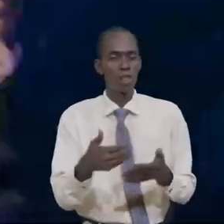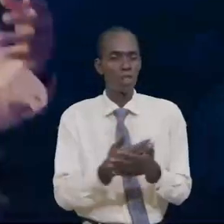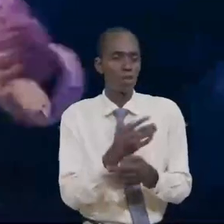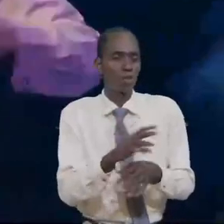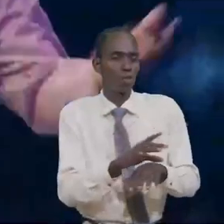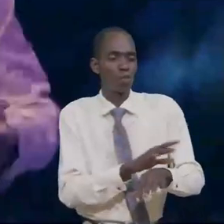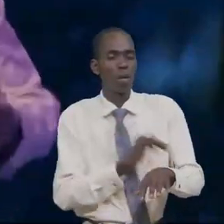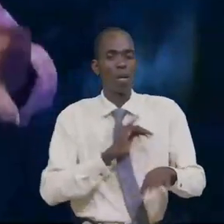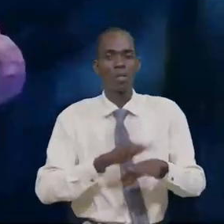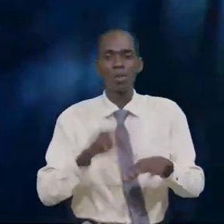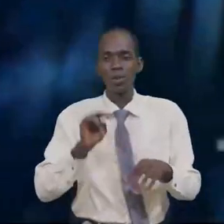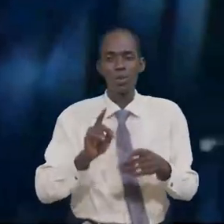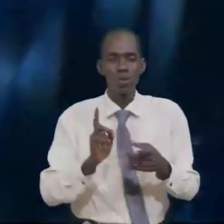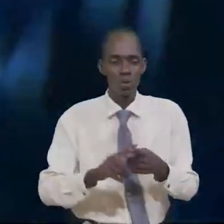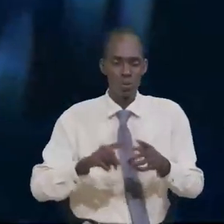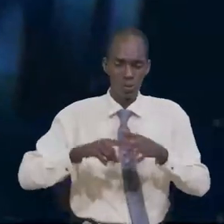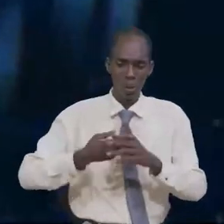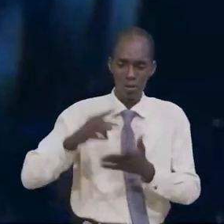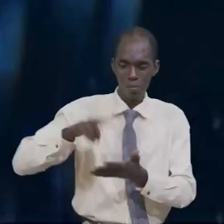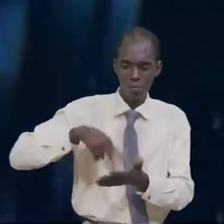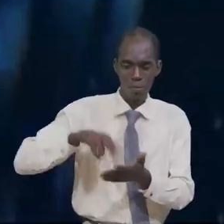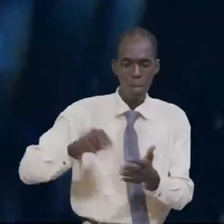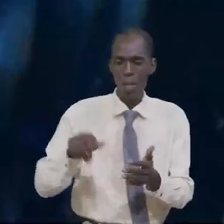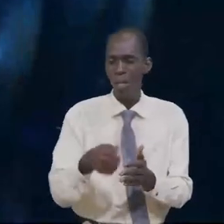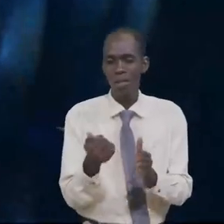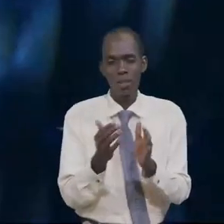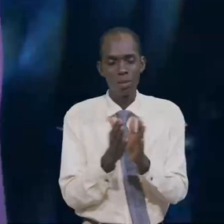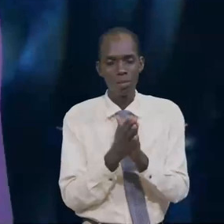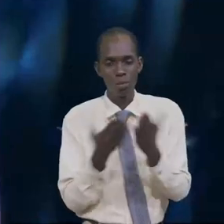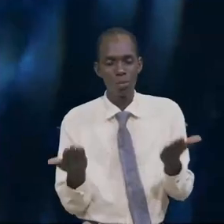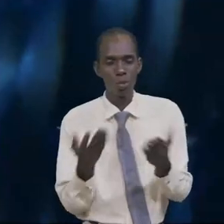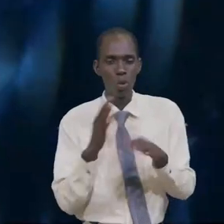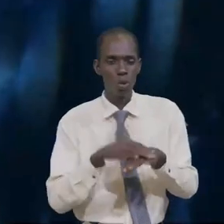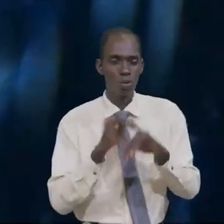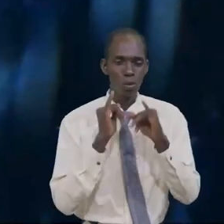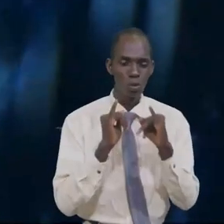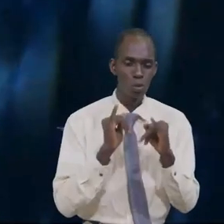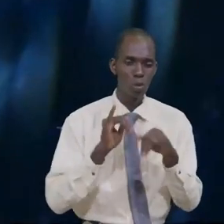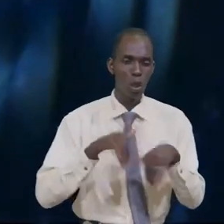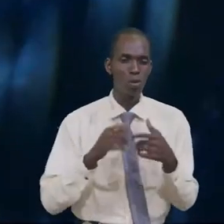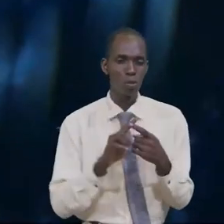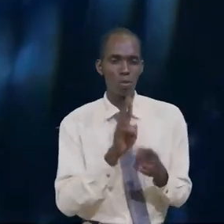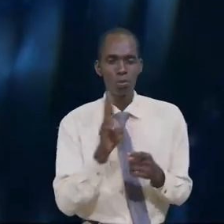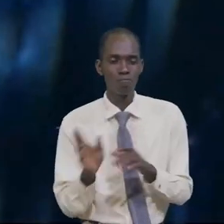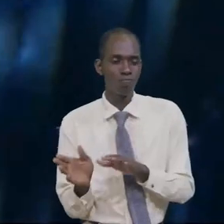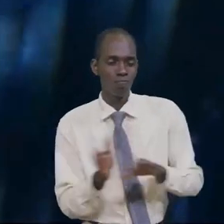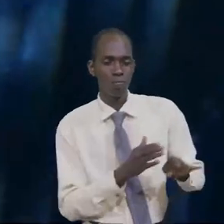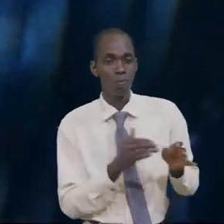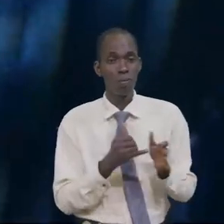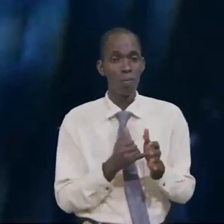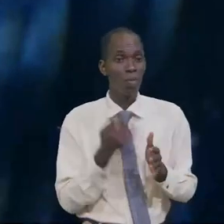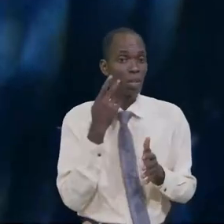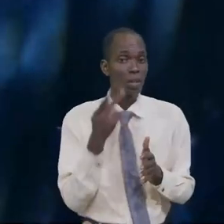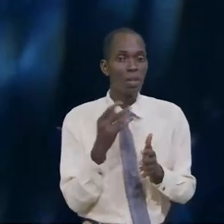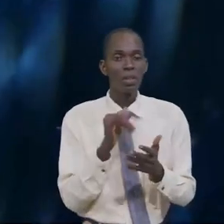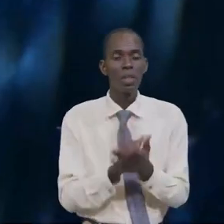pas me déranger pour un lien manuel donné sur quoi que ce soit tu sais quoi c'est toi ne va pas